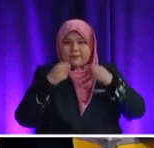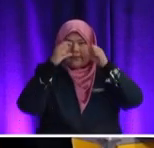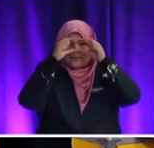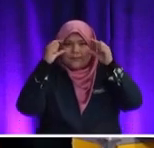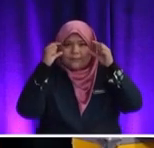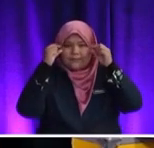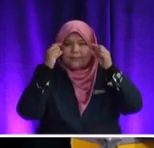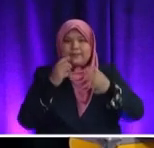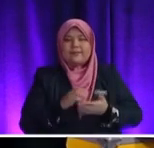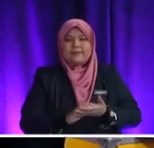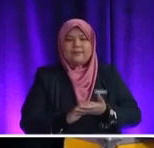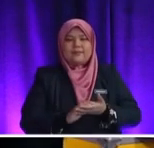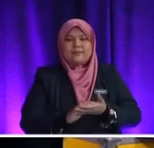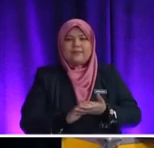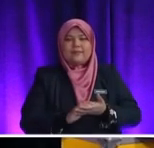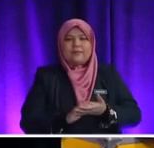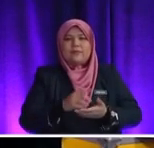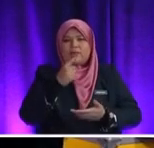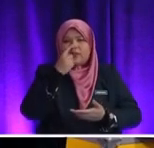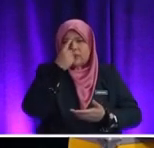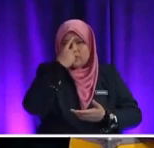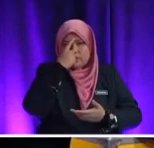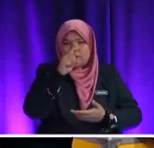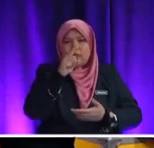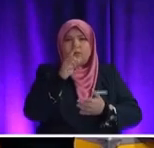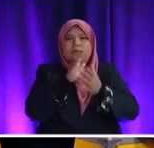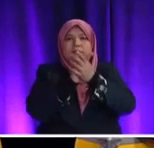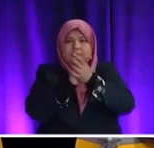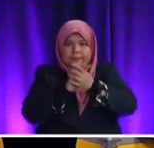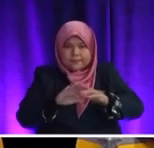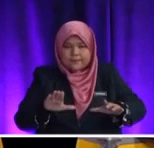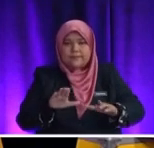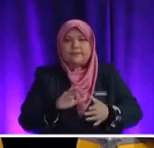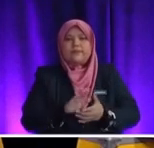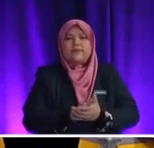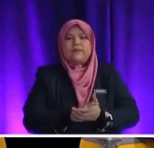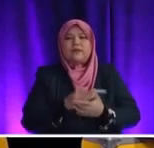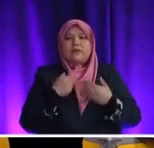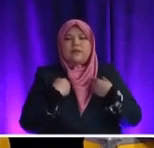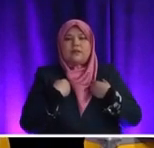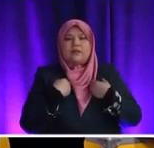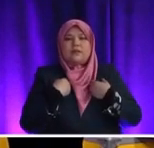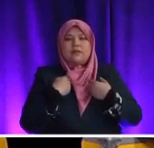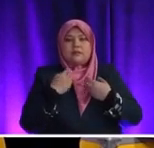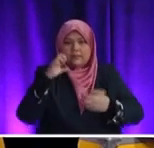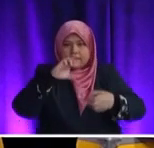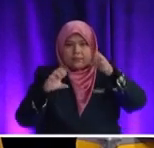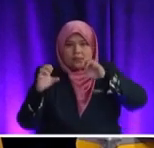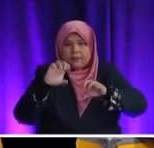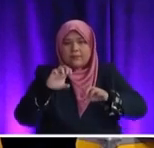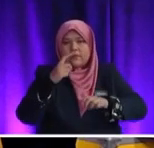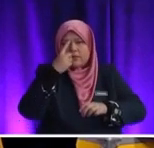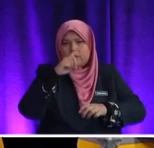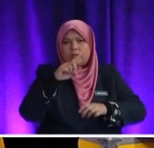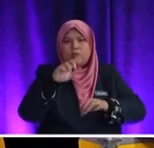atau Google nih adalah langkah keselamatan apabila kita melakukan satu eksperimen ini Hai terutama